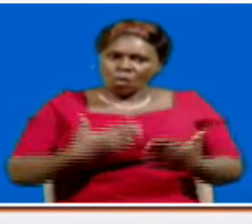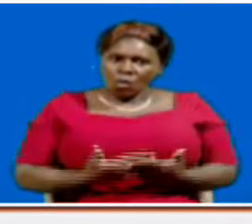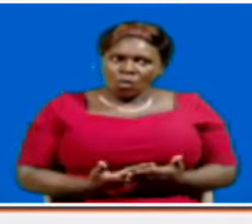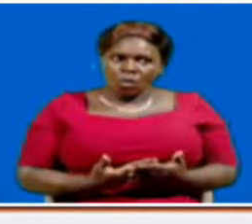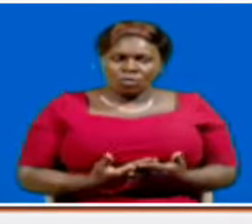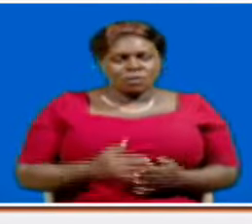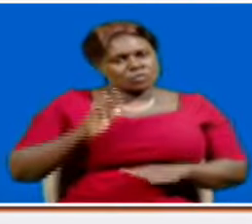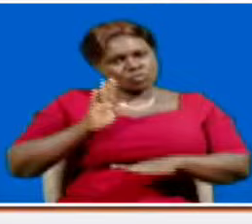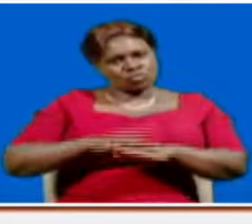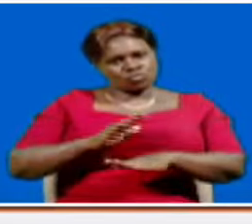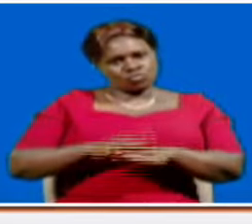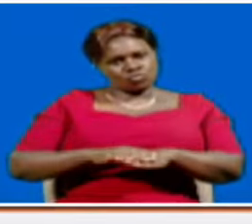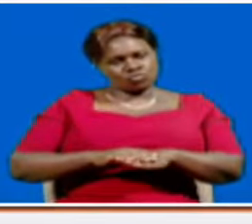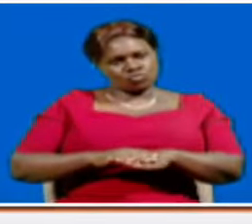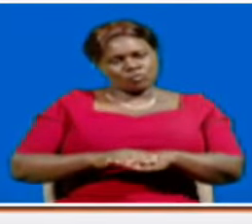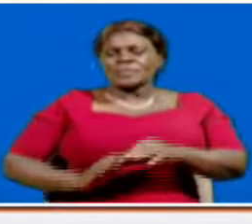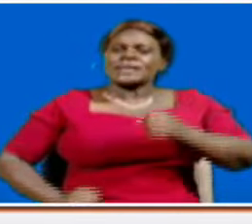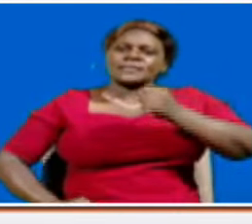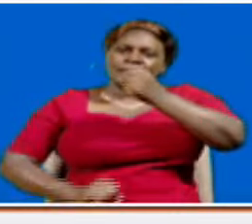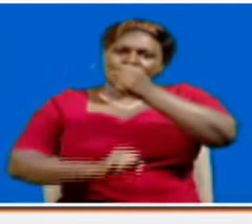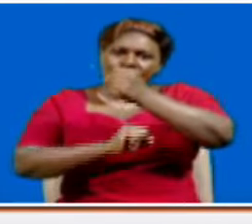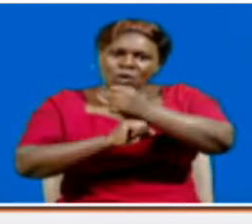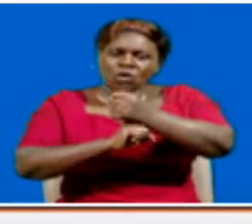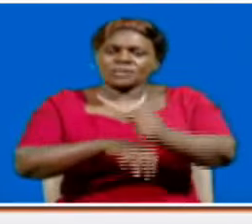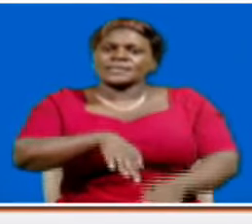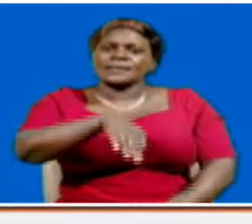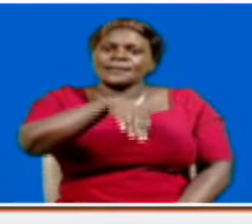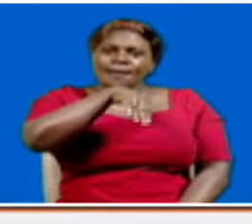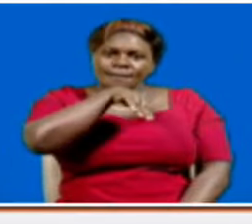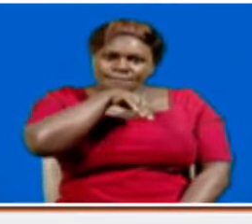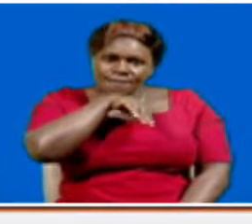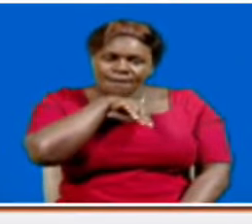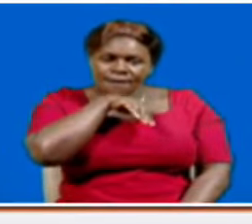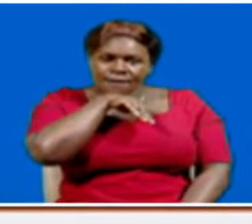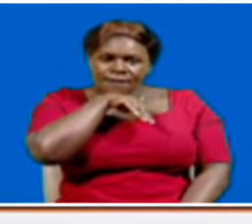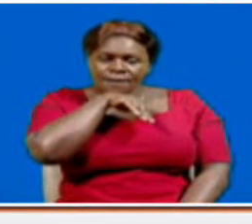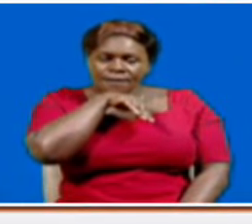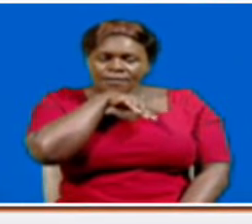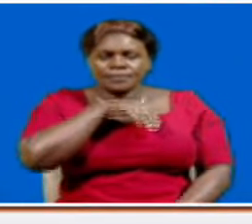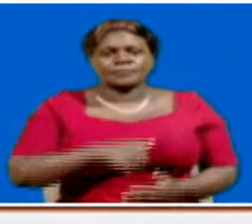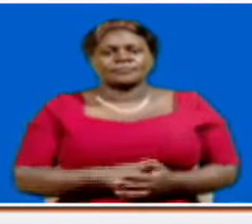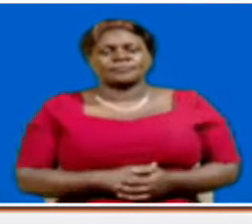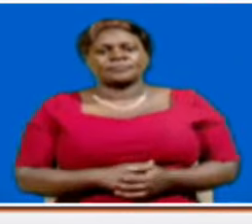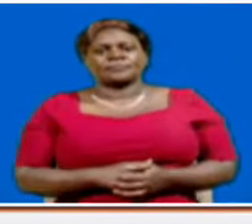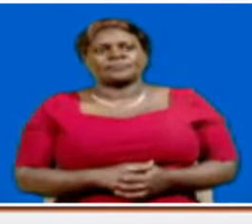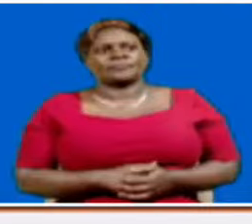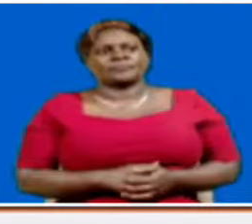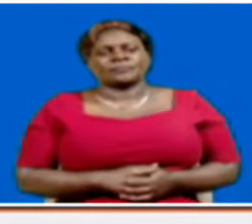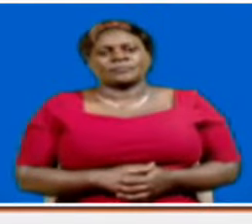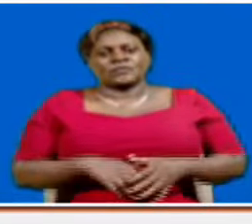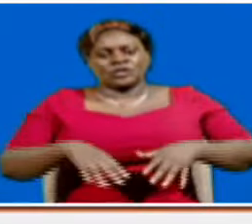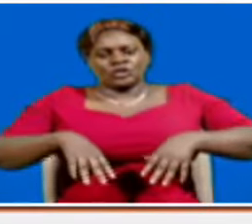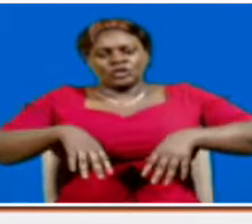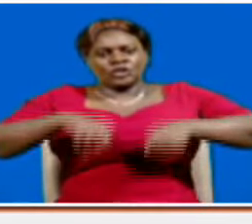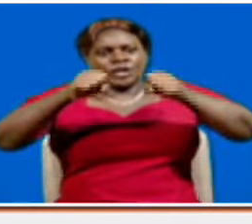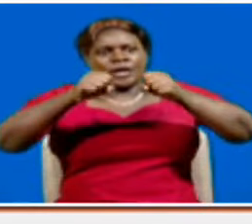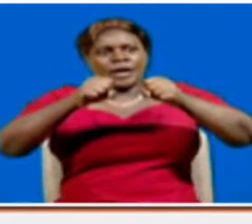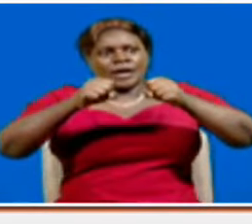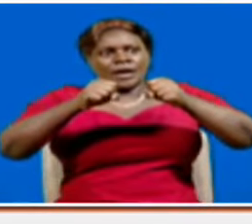tukue wangwana. Tuunge mkono Raila Amolo Odinga. Awe chairman wetu